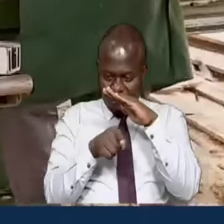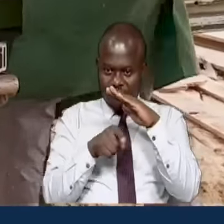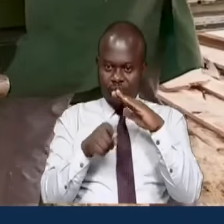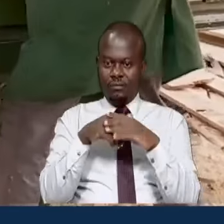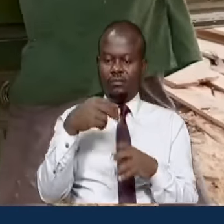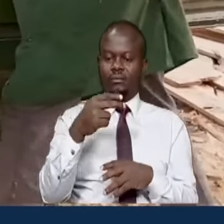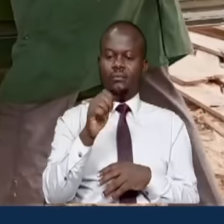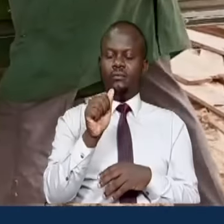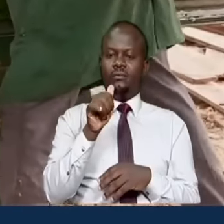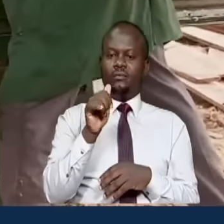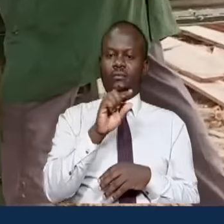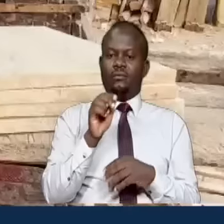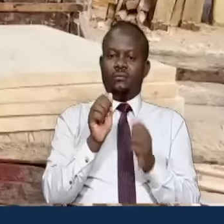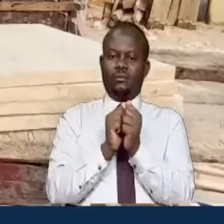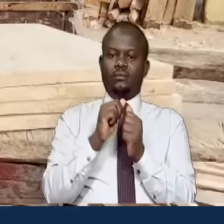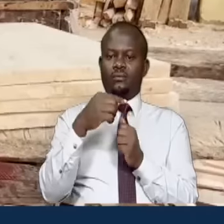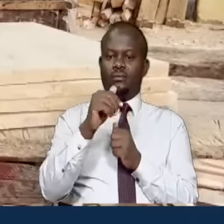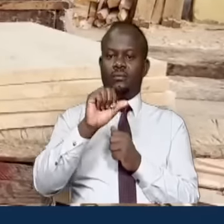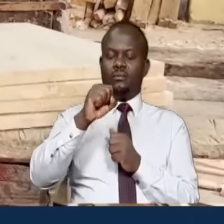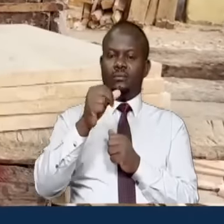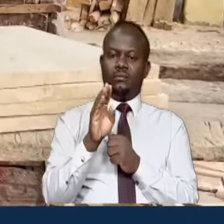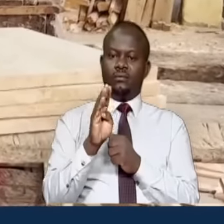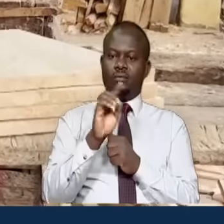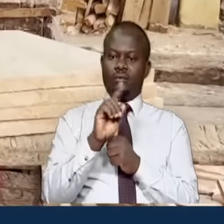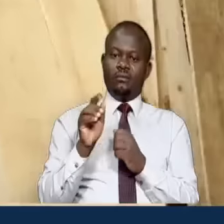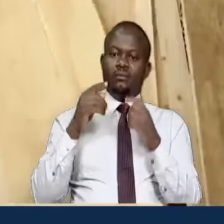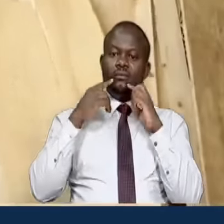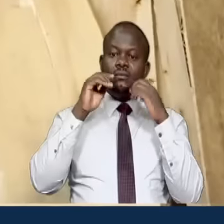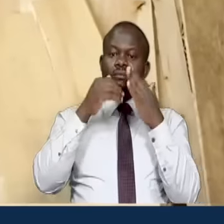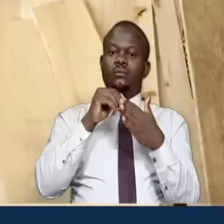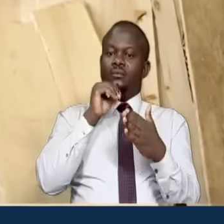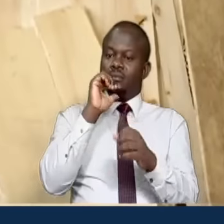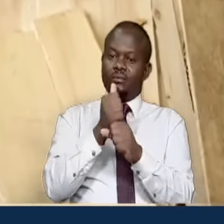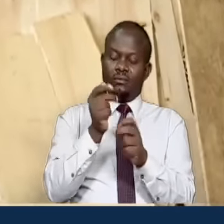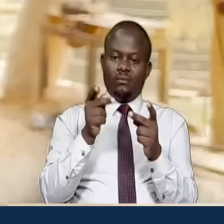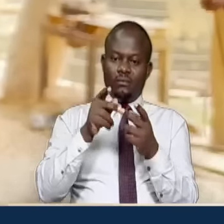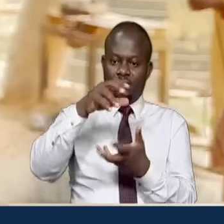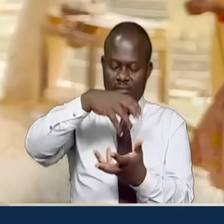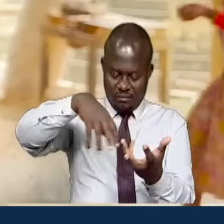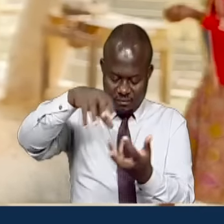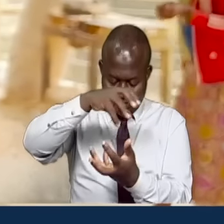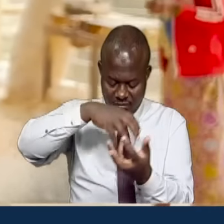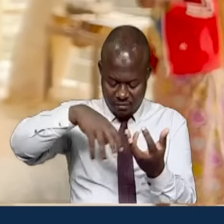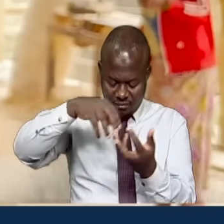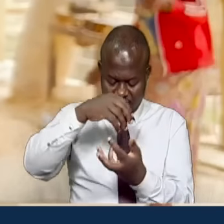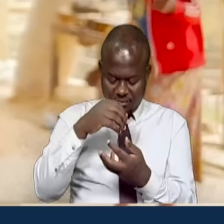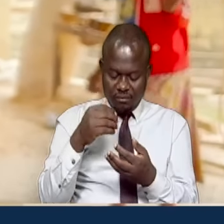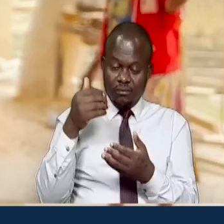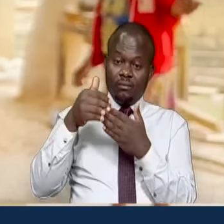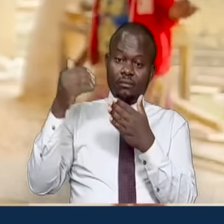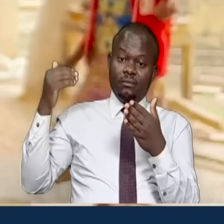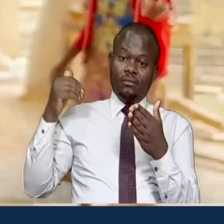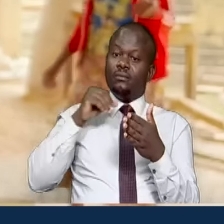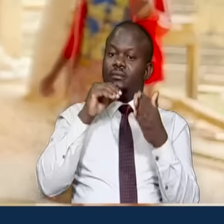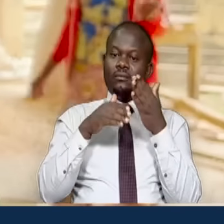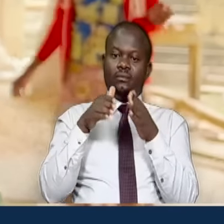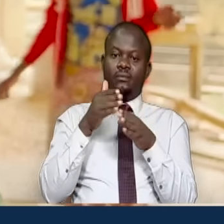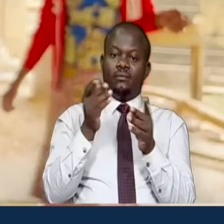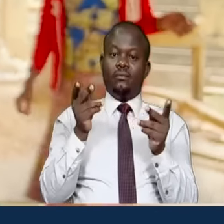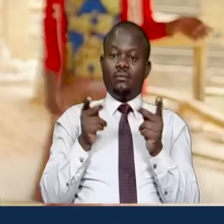Hitayezu Emmanuel na Gashabizi Elias bavuga ko batagikorera mu kajagari. Katarubakwa mbese aha ngaha